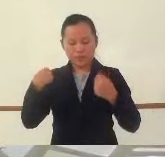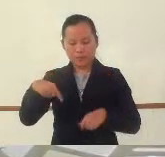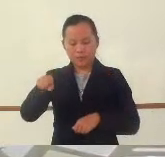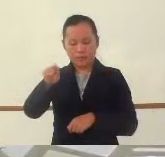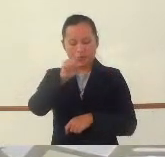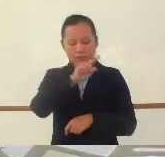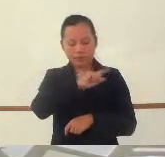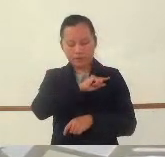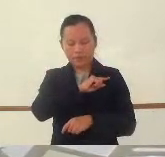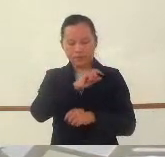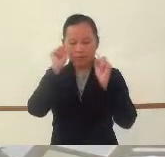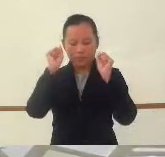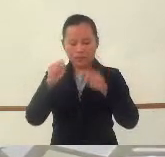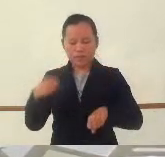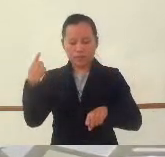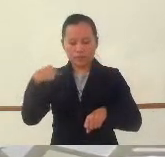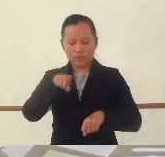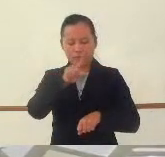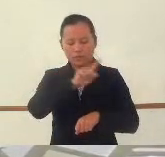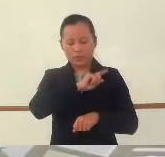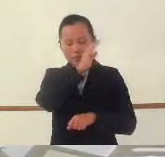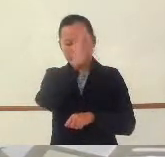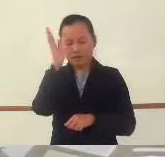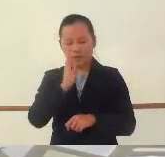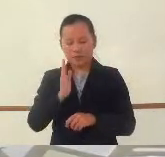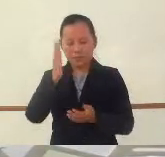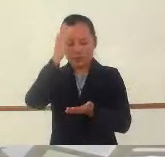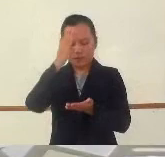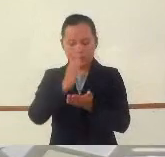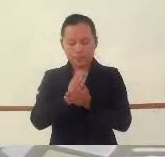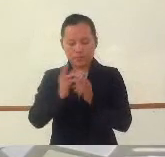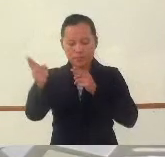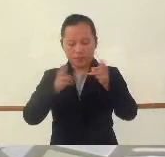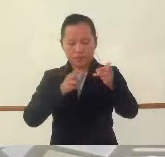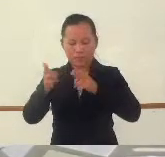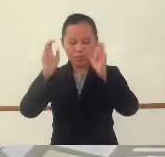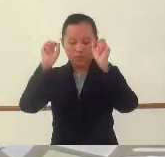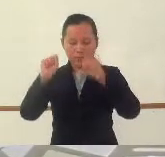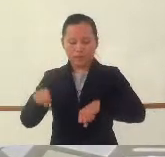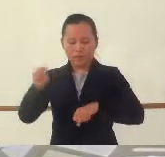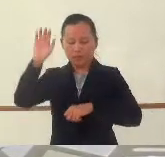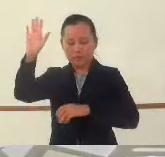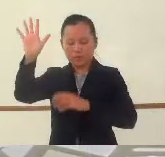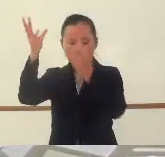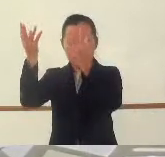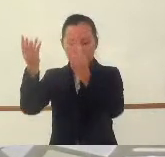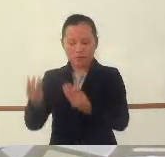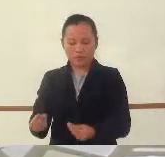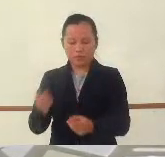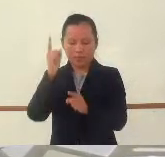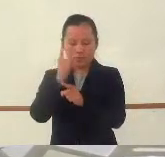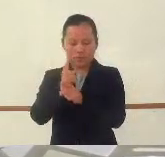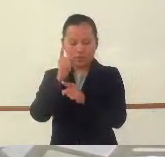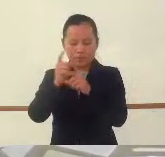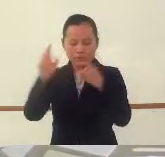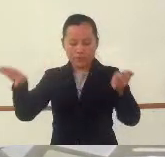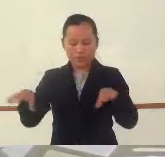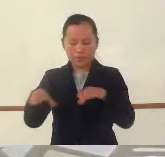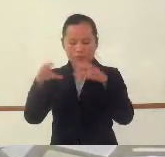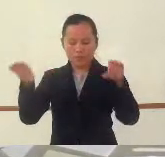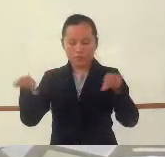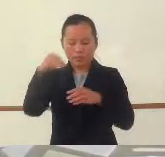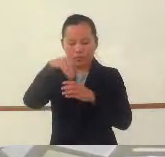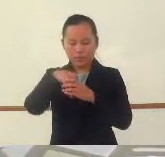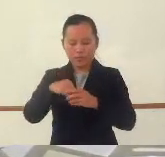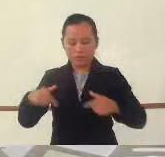Semoga kami tidak henti-hentinya berusaha supaya kehendak-Mu benar-benar terlaksana di dalam diri